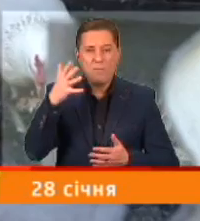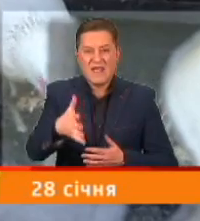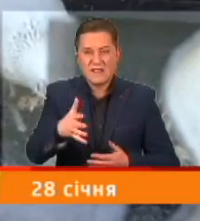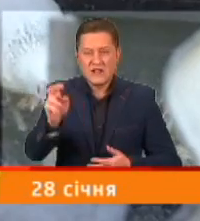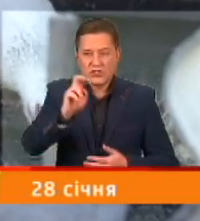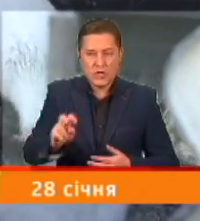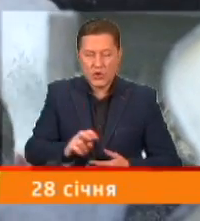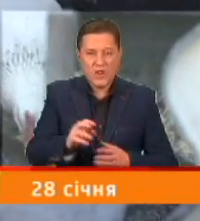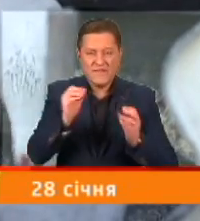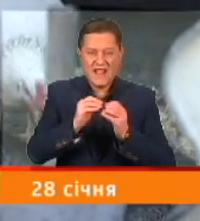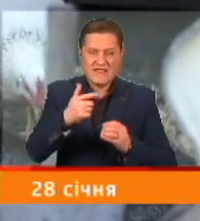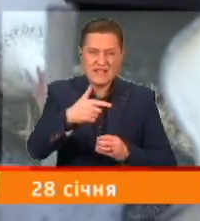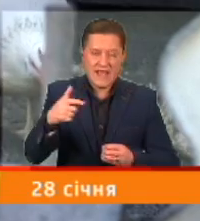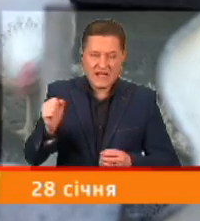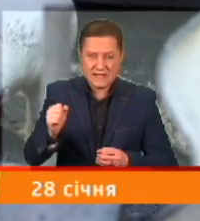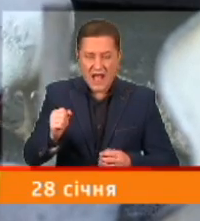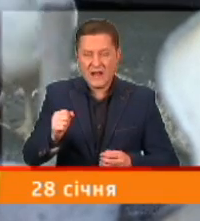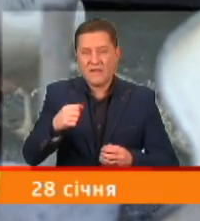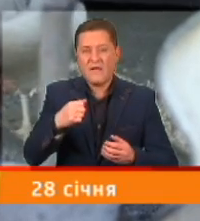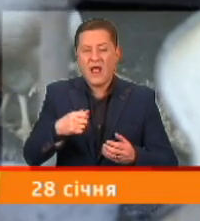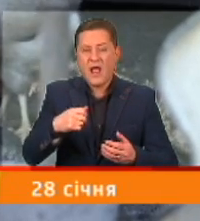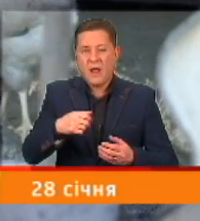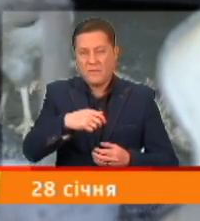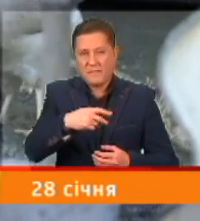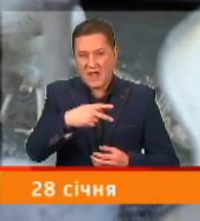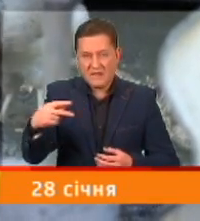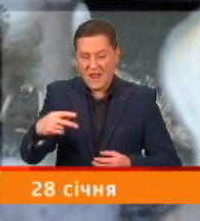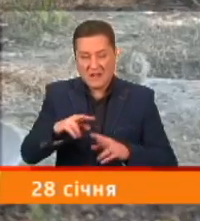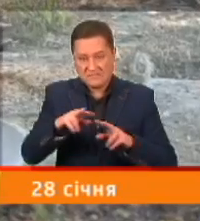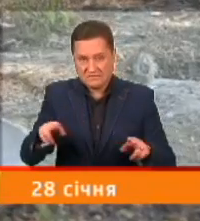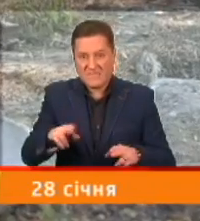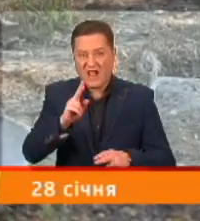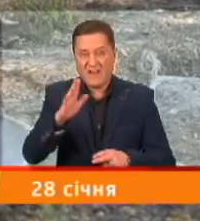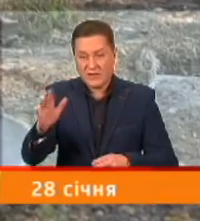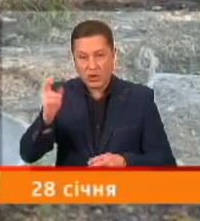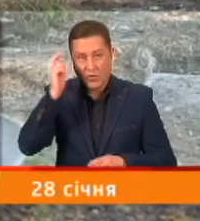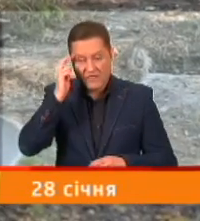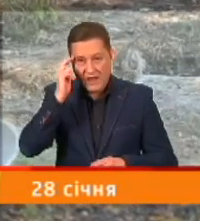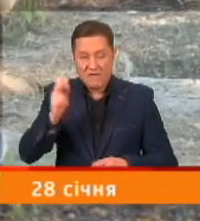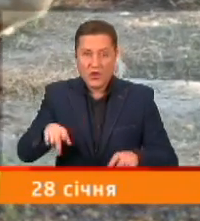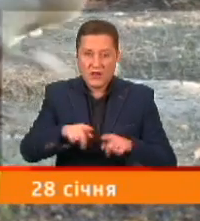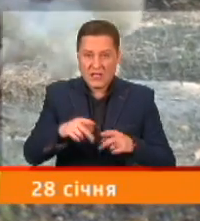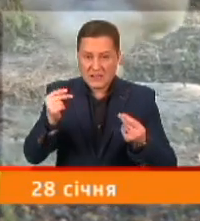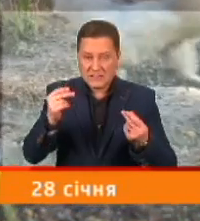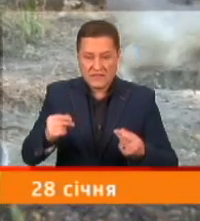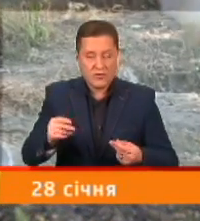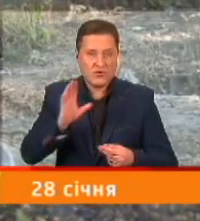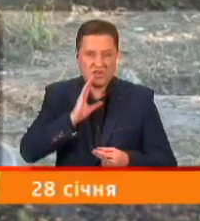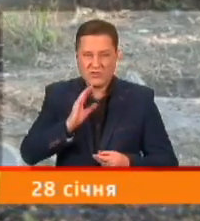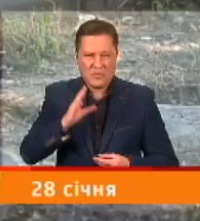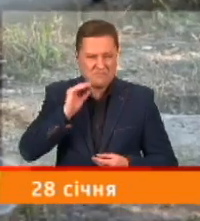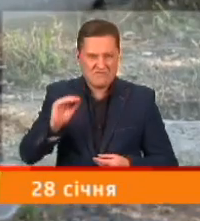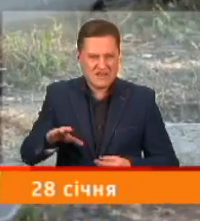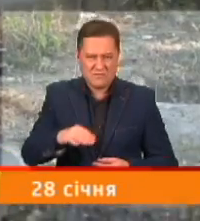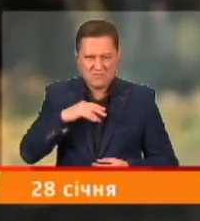5 тисяч доларів. 10 гектарів пані Віри у ціні зрівнялися б із квартирою у Києві. Але такі цифри жінку не спокушають. Ну,